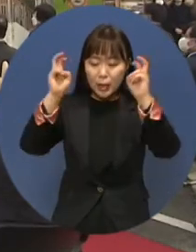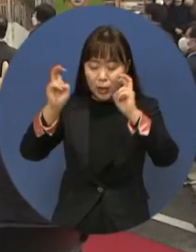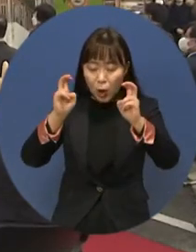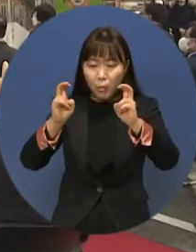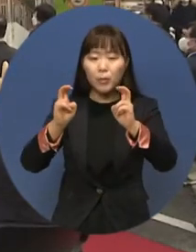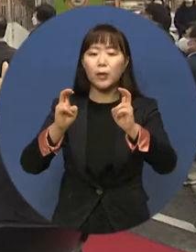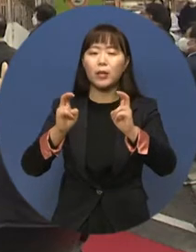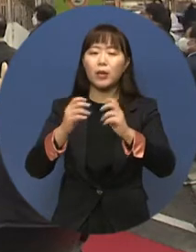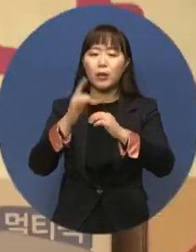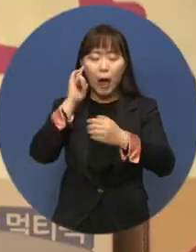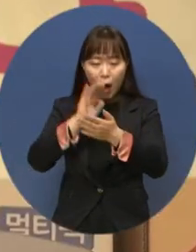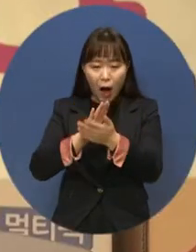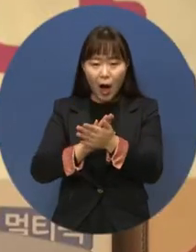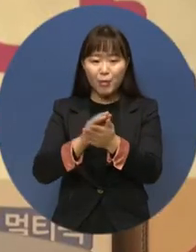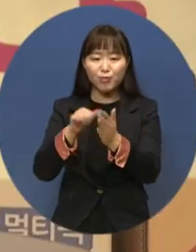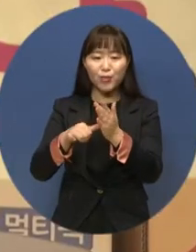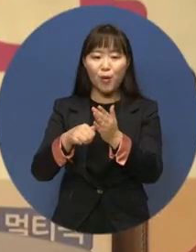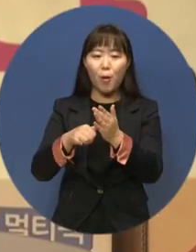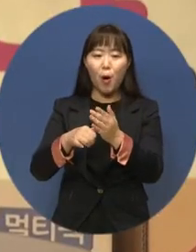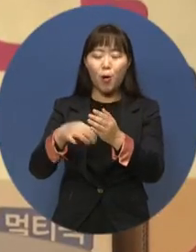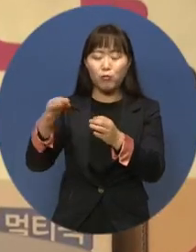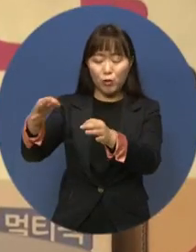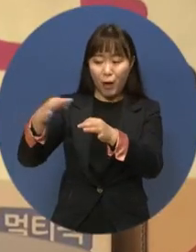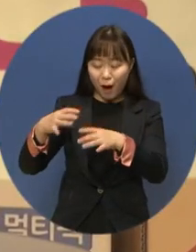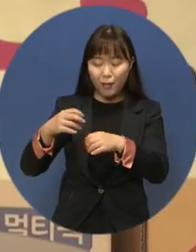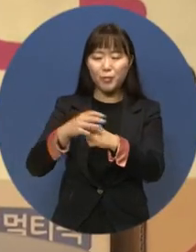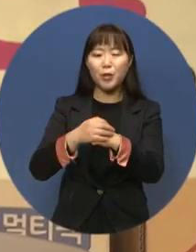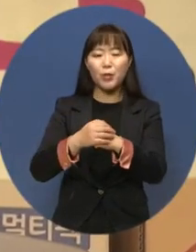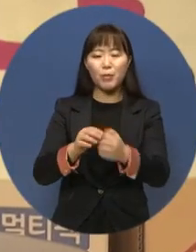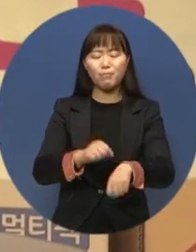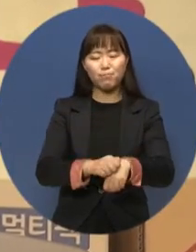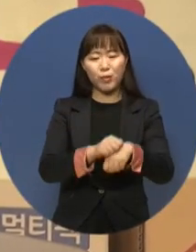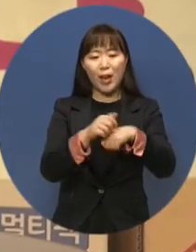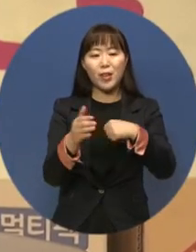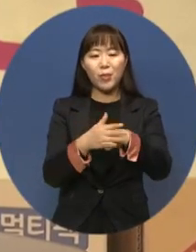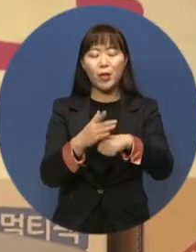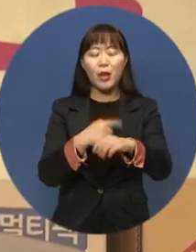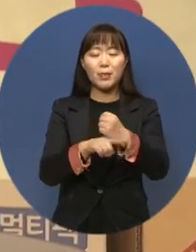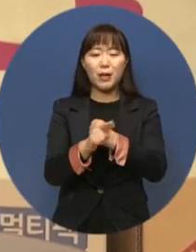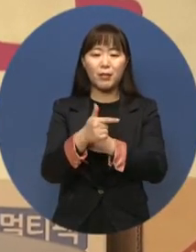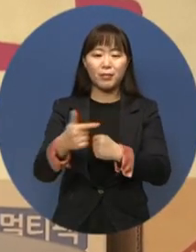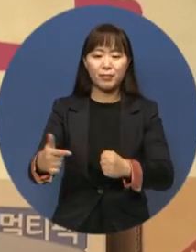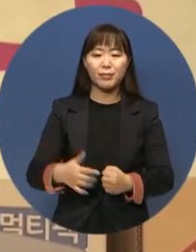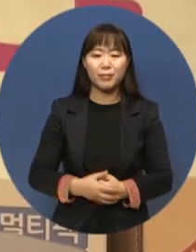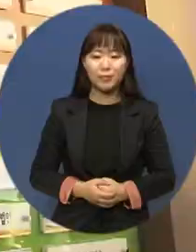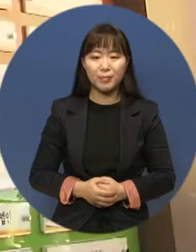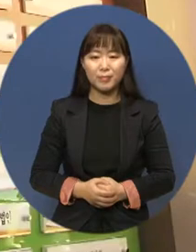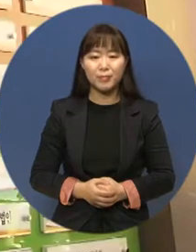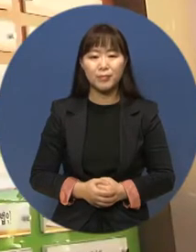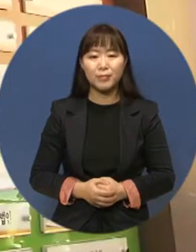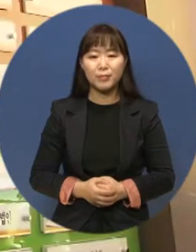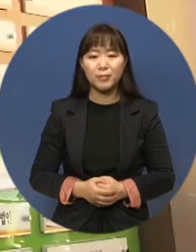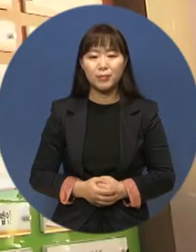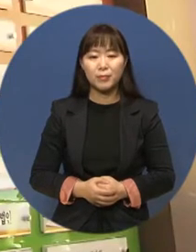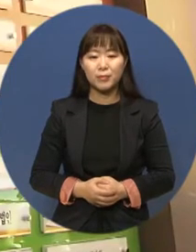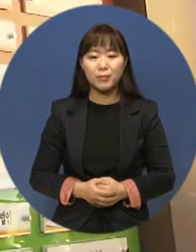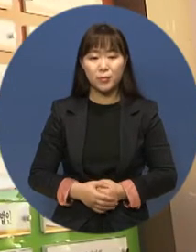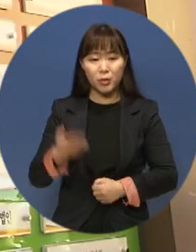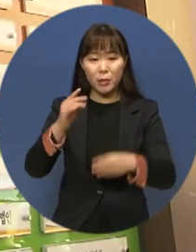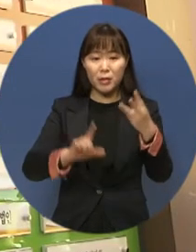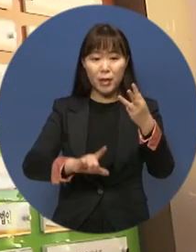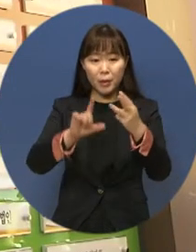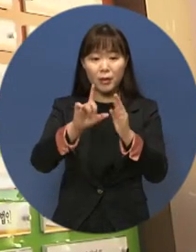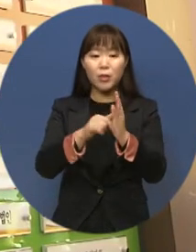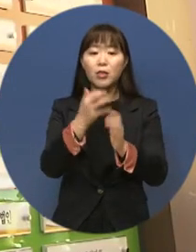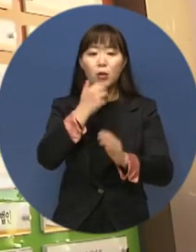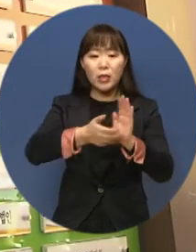등으로부터 자발적인 물품과 후원금을 받아 채워지고 있어 더욱더 큰 의미를 주고 있습니다. 지난 3일엔